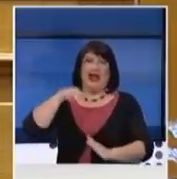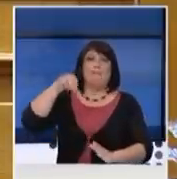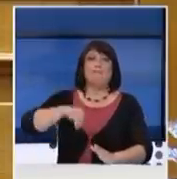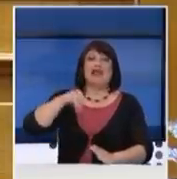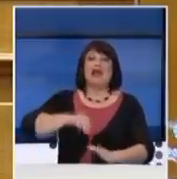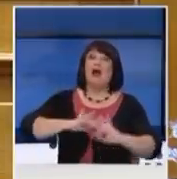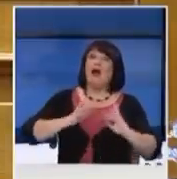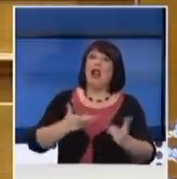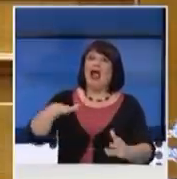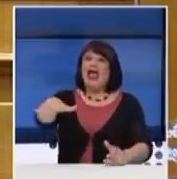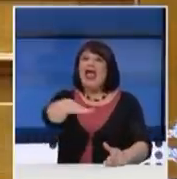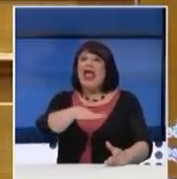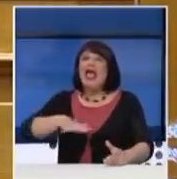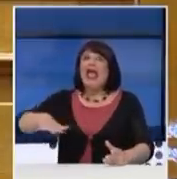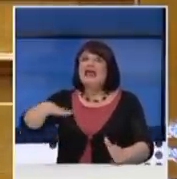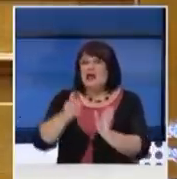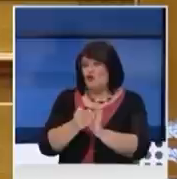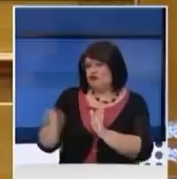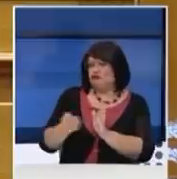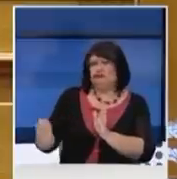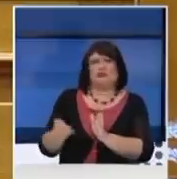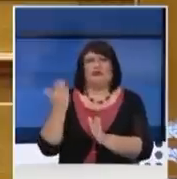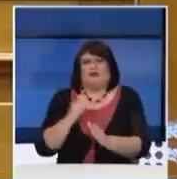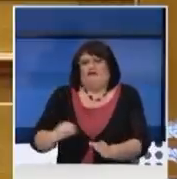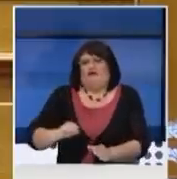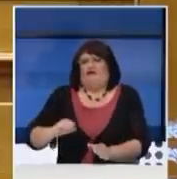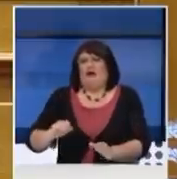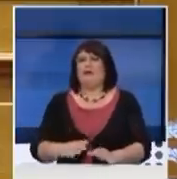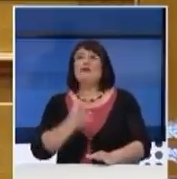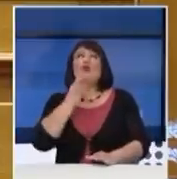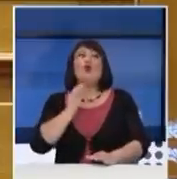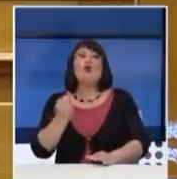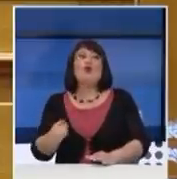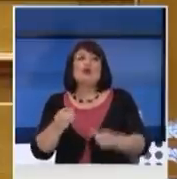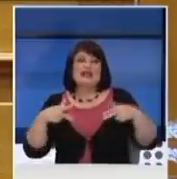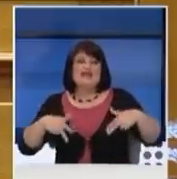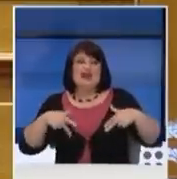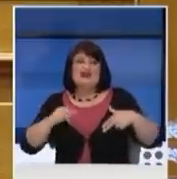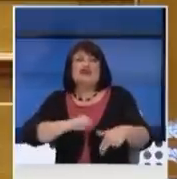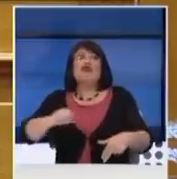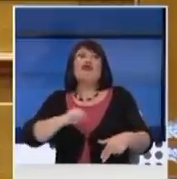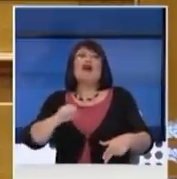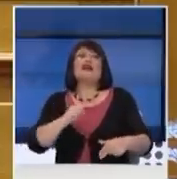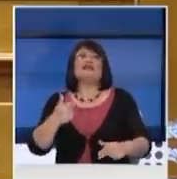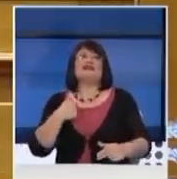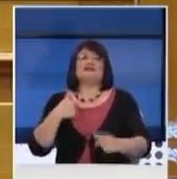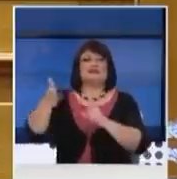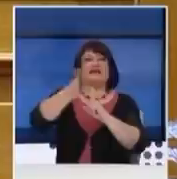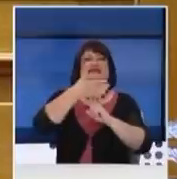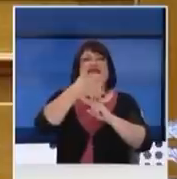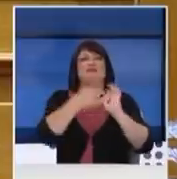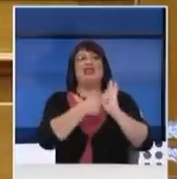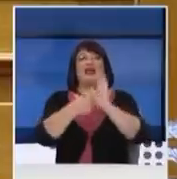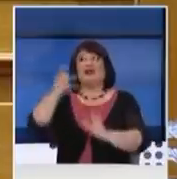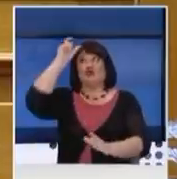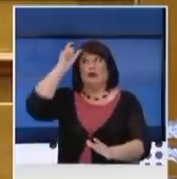αλλά στο Αιγαίο φοβάμαι να το κάνω. Γιατί είστε φοβικοί? Σηκώνεται σημαία φοβική απέναντι